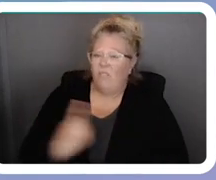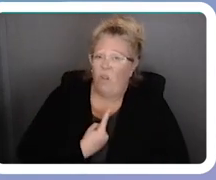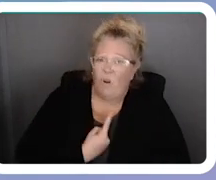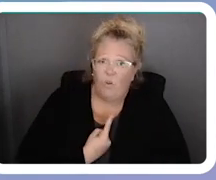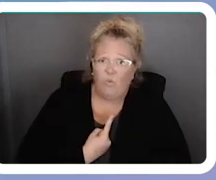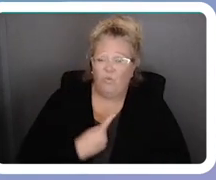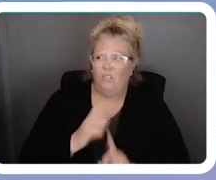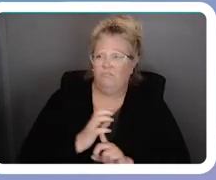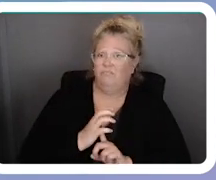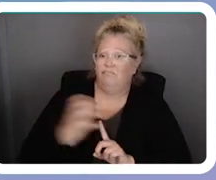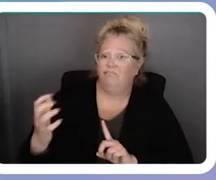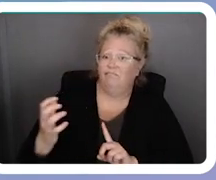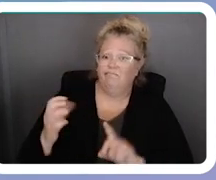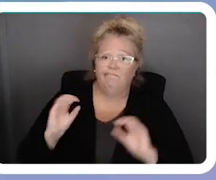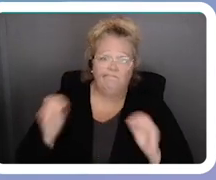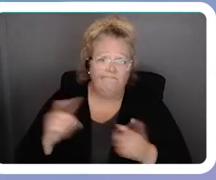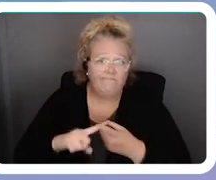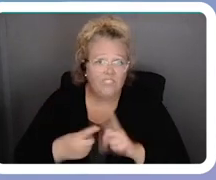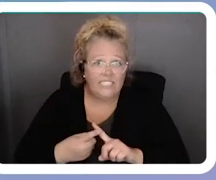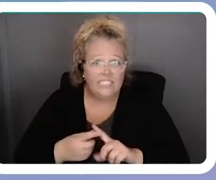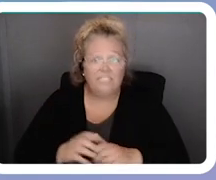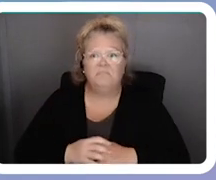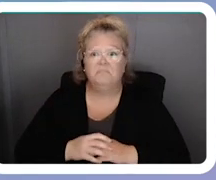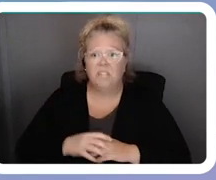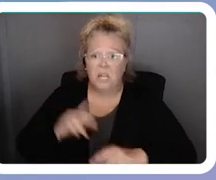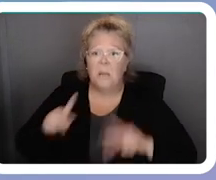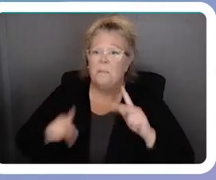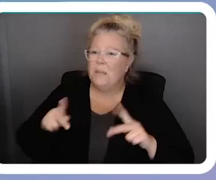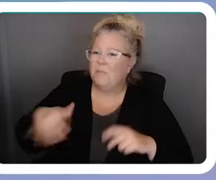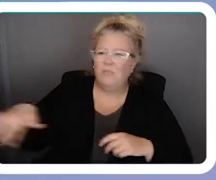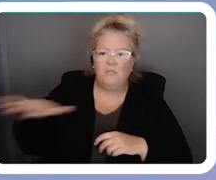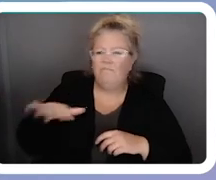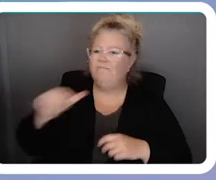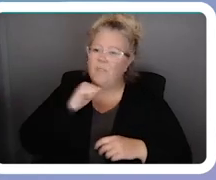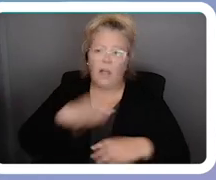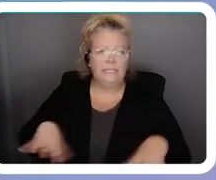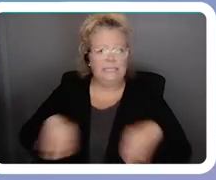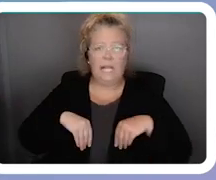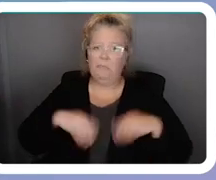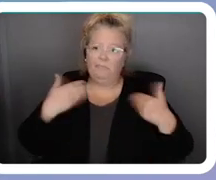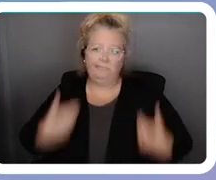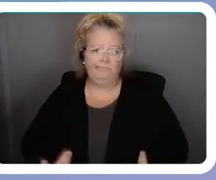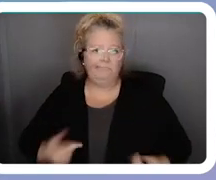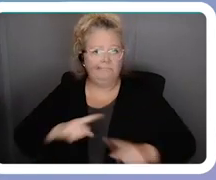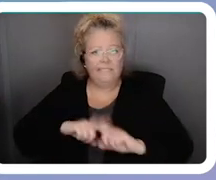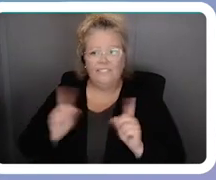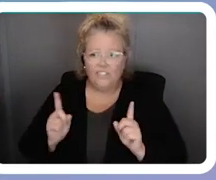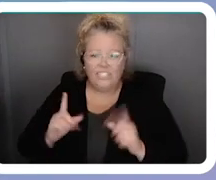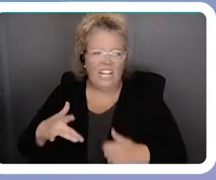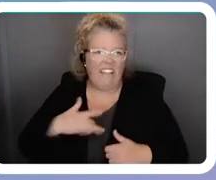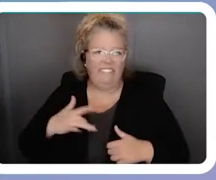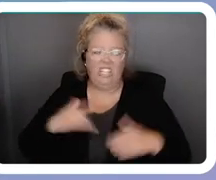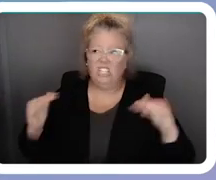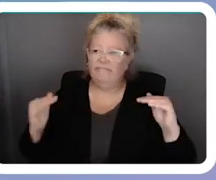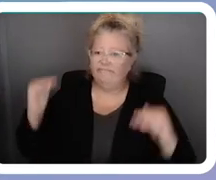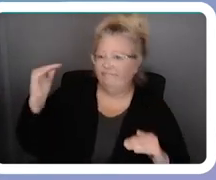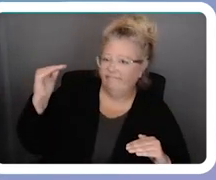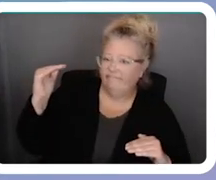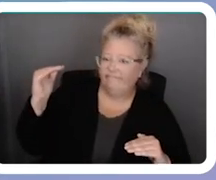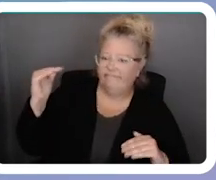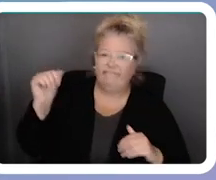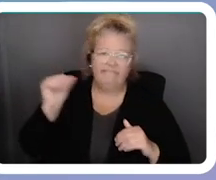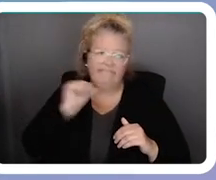λύκειο είναι φαίνεται απονομένη γύρω μου. Δεν αποδεχόντουσα εκεί όπως